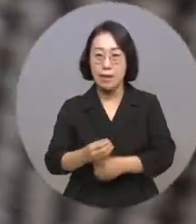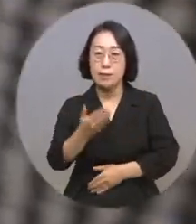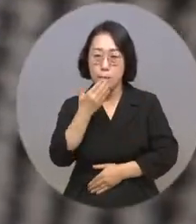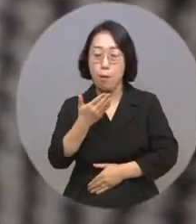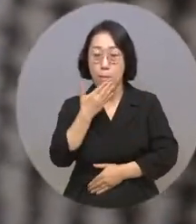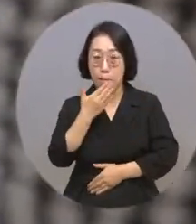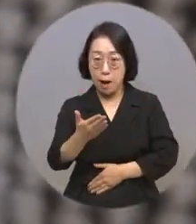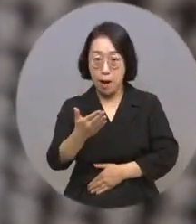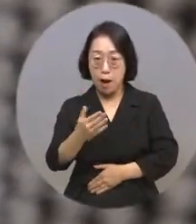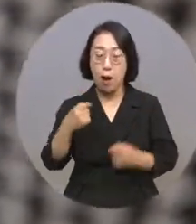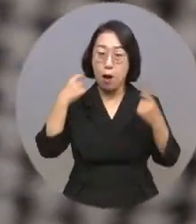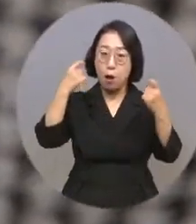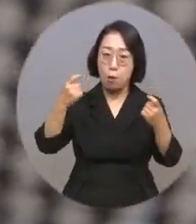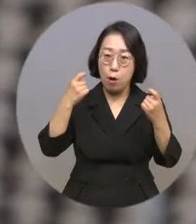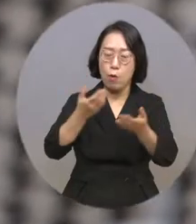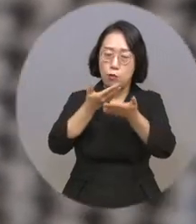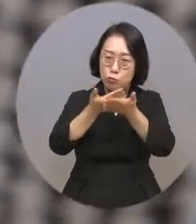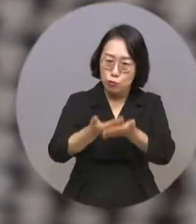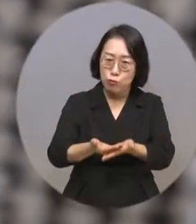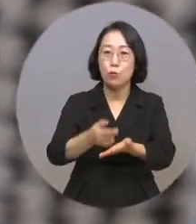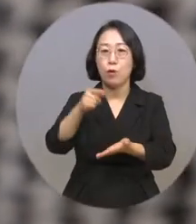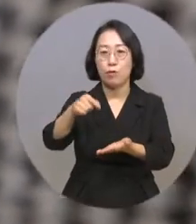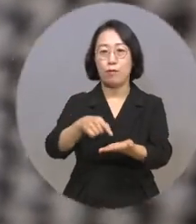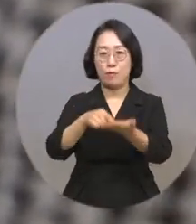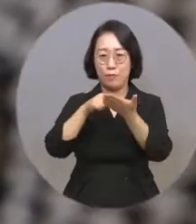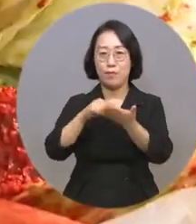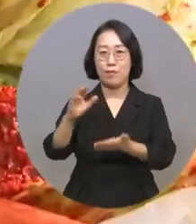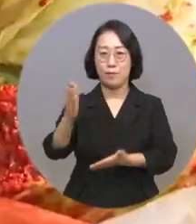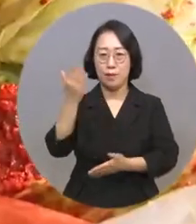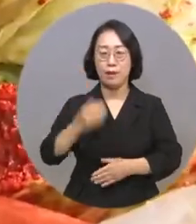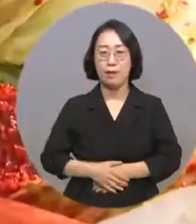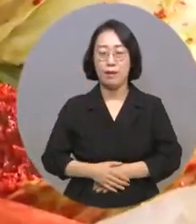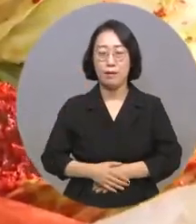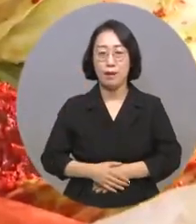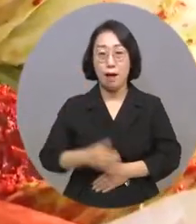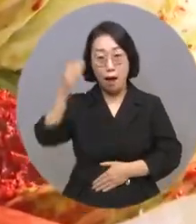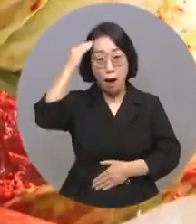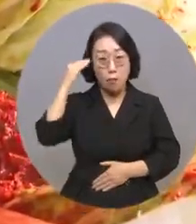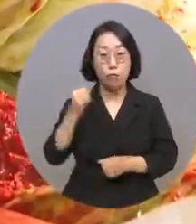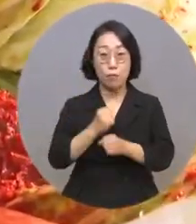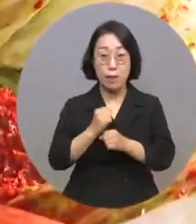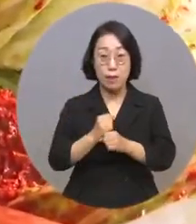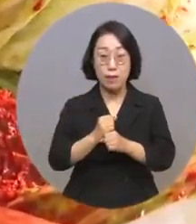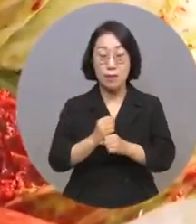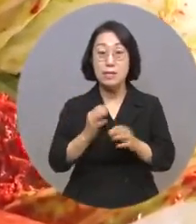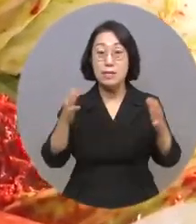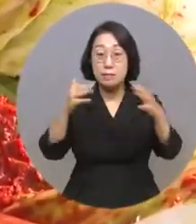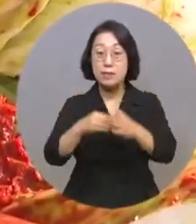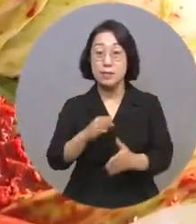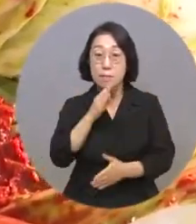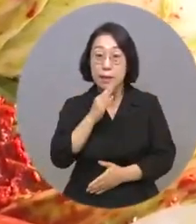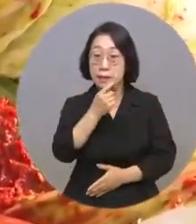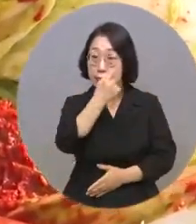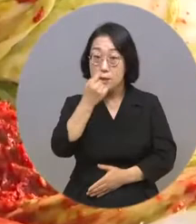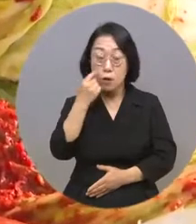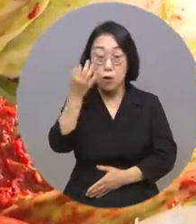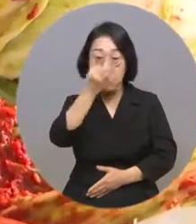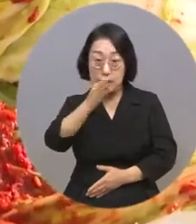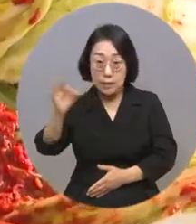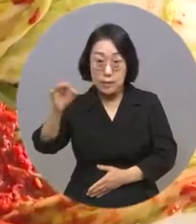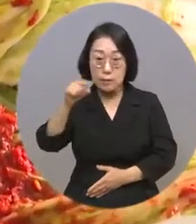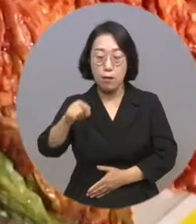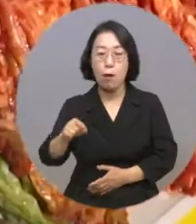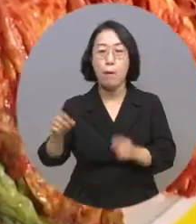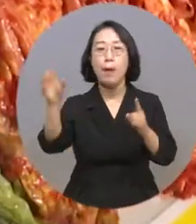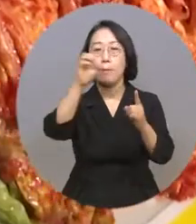음식 관광의 새 모델로 주목받고 있습니다. 국산 김치 사용 인증업체 표시제는 100%